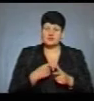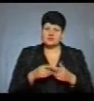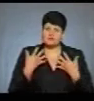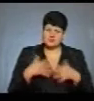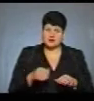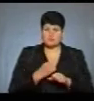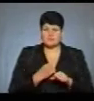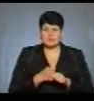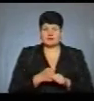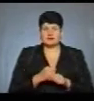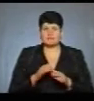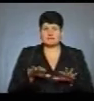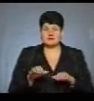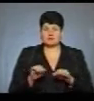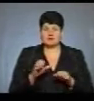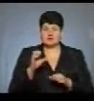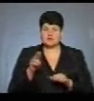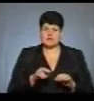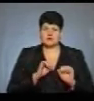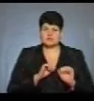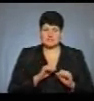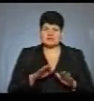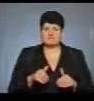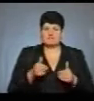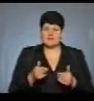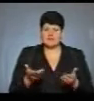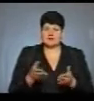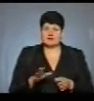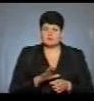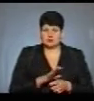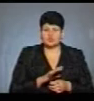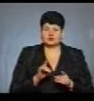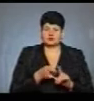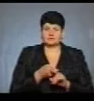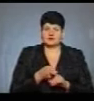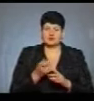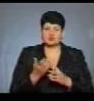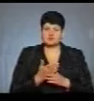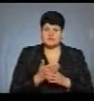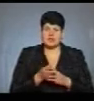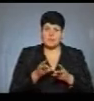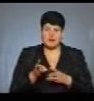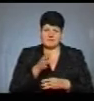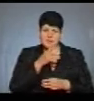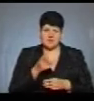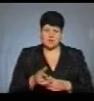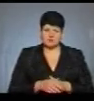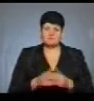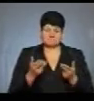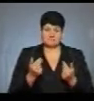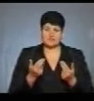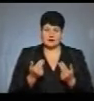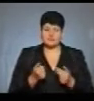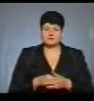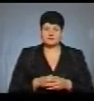опрацювали місцеве управління соціального захисту звернення, які були щодо субсидій на опалювальний період? Так,